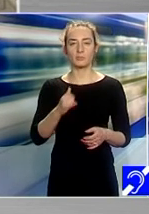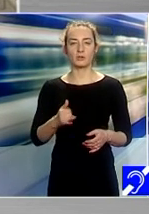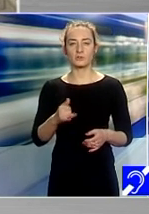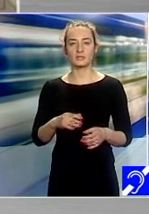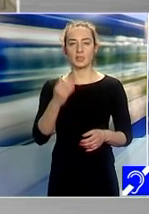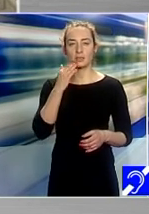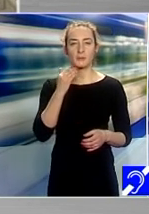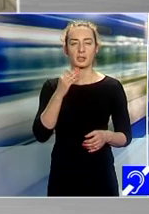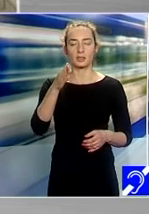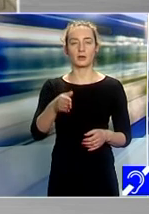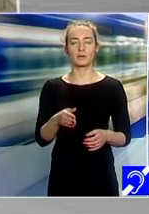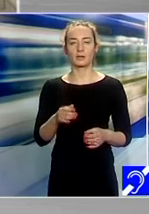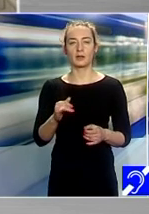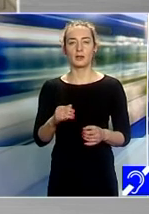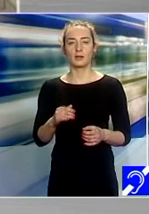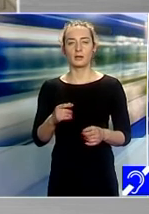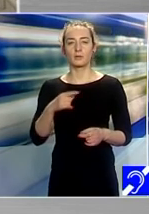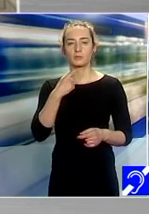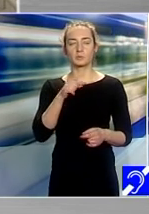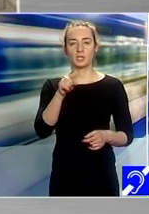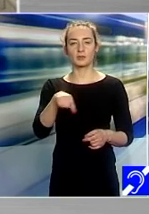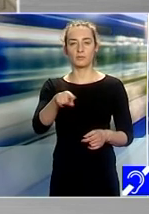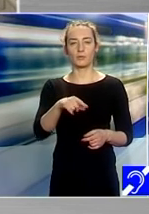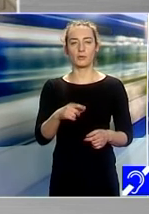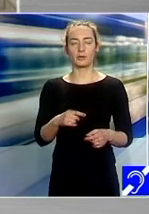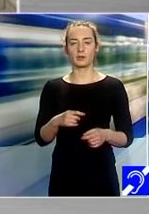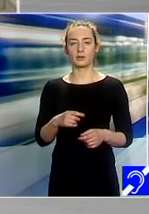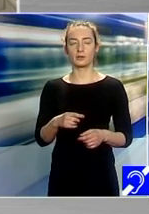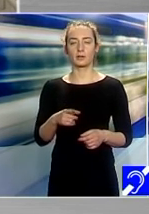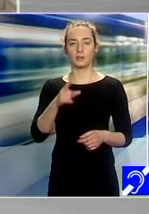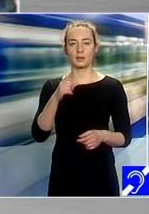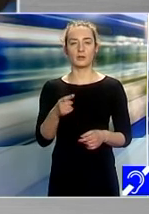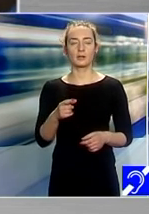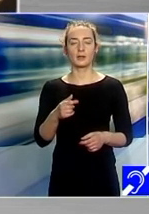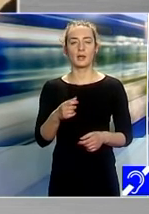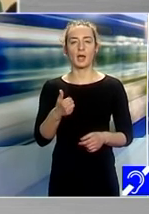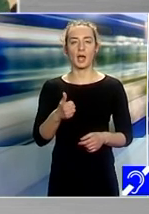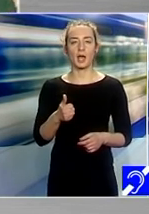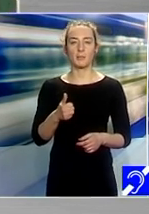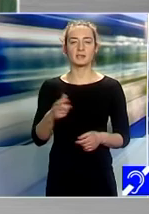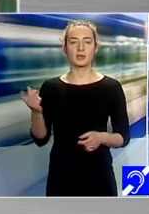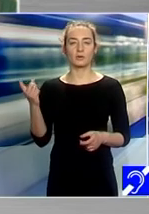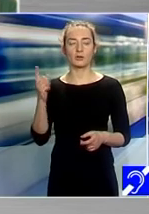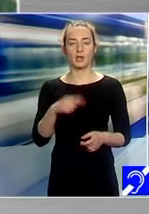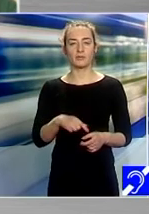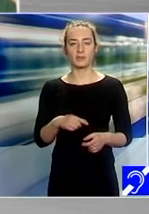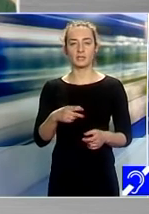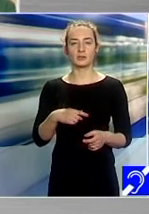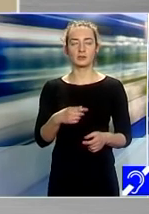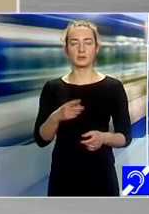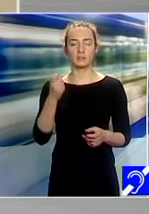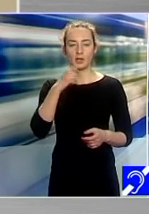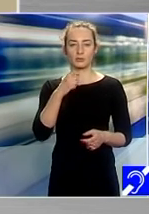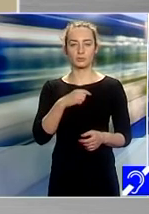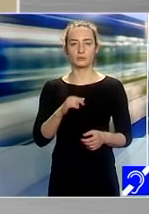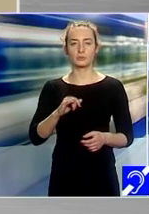De asemenea, după cum spuneați și voi, ambasadorul Statelor Unite ale Americii, Hans Klemm, este prezent la